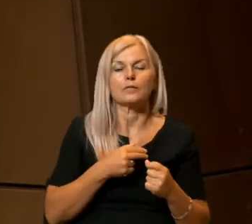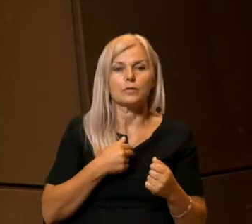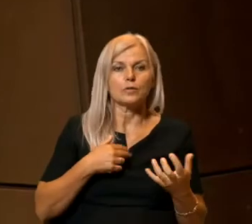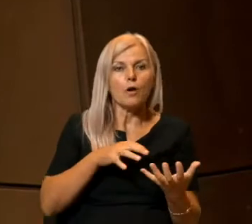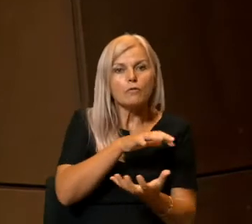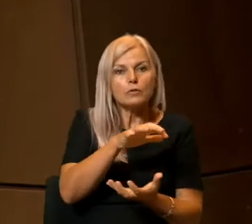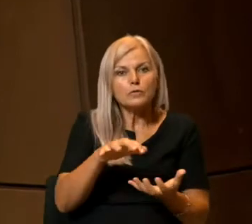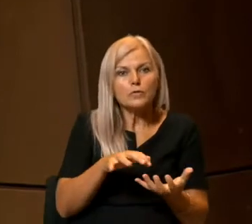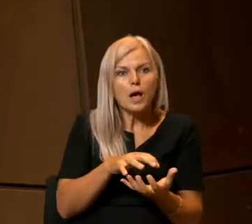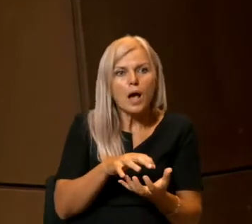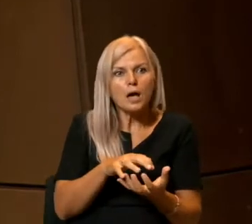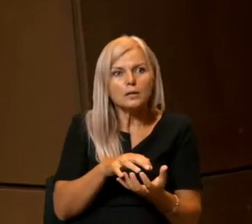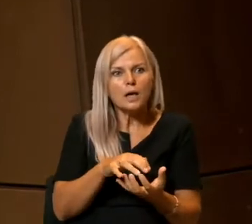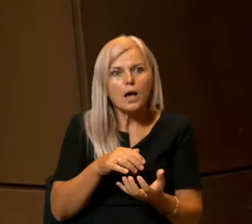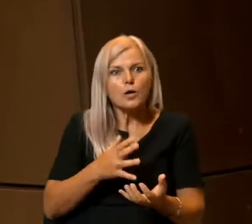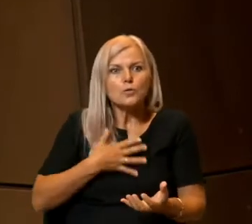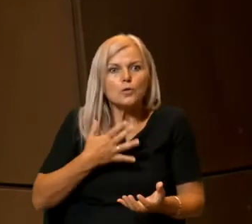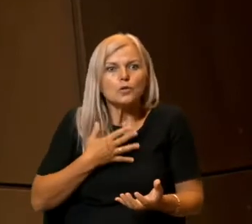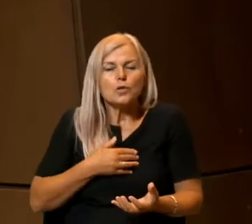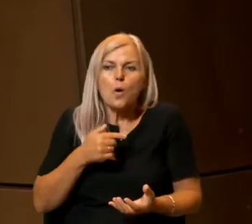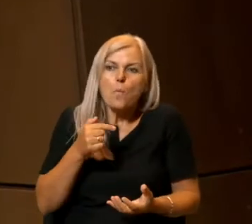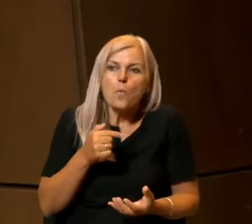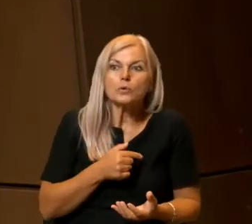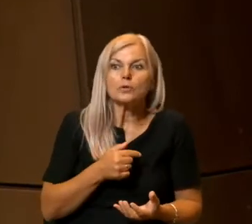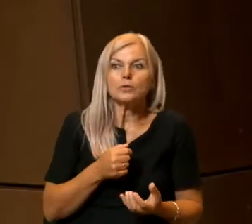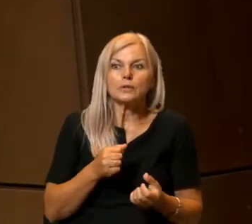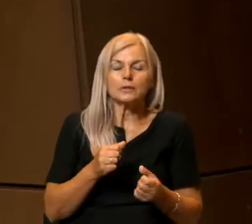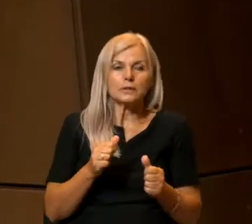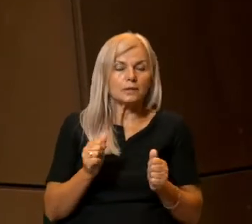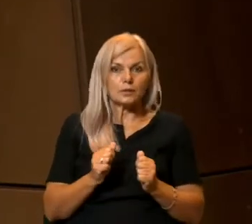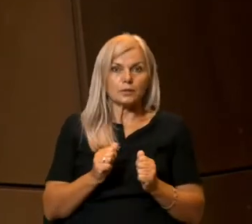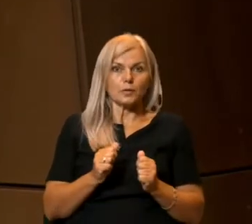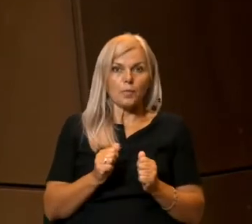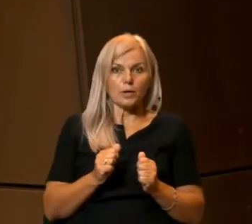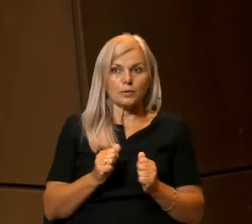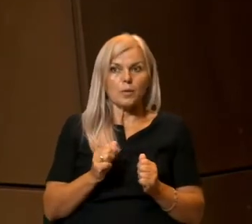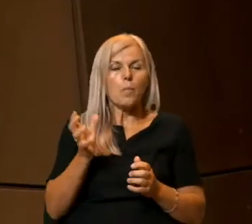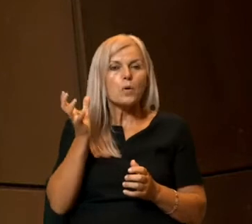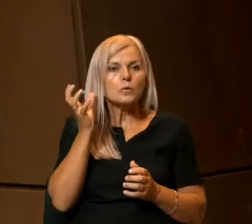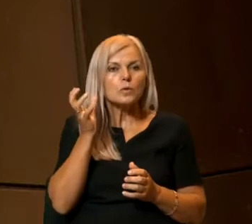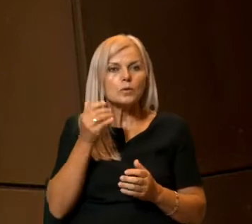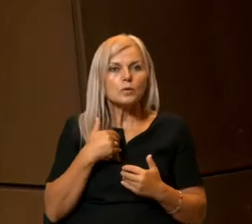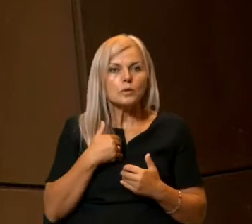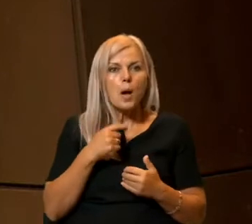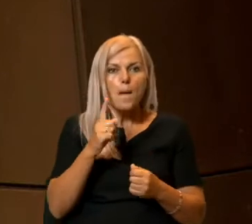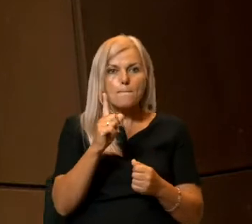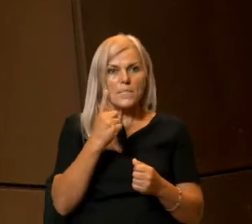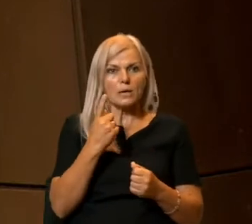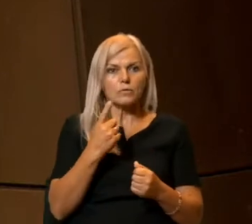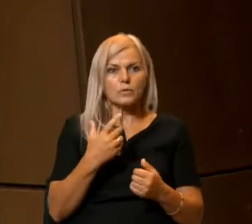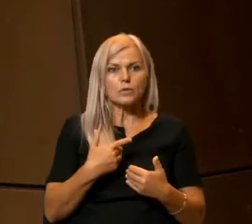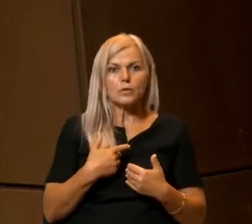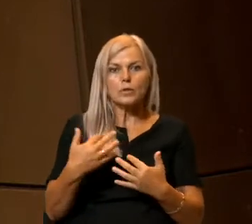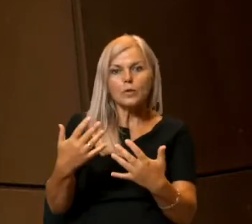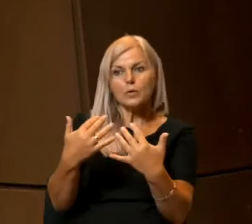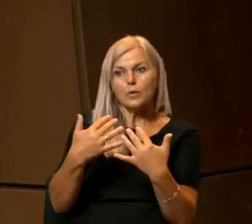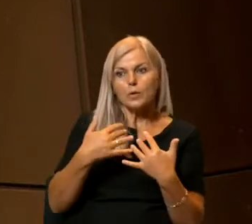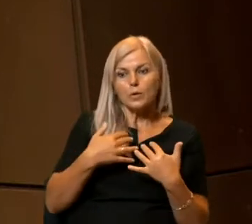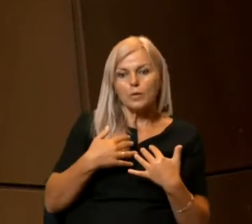prostu zatrzymać się i posłuchać, a więc pierwszym elementem rezonansu jest to, że coś do nas przemawia, porusza od